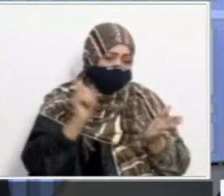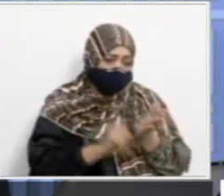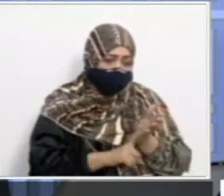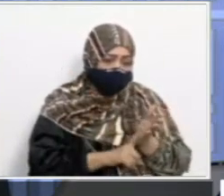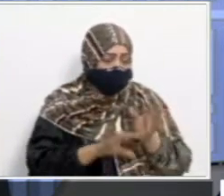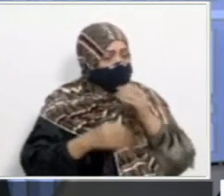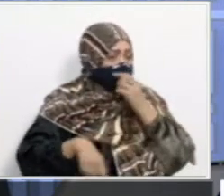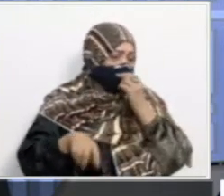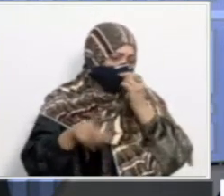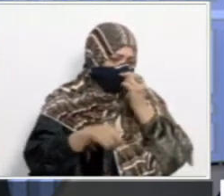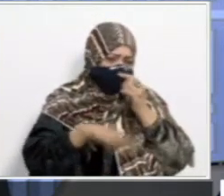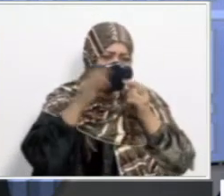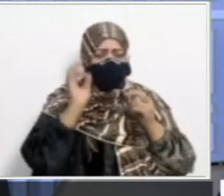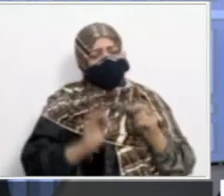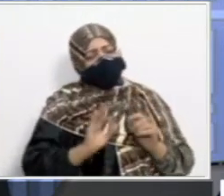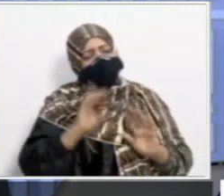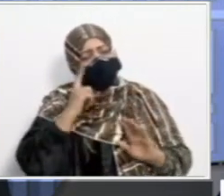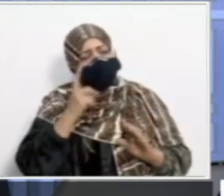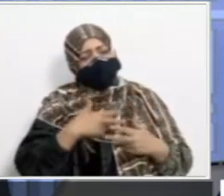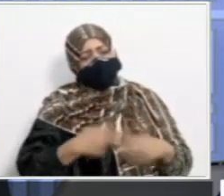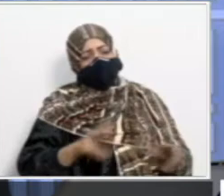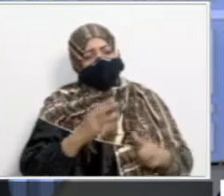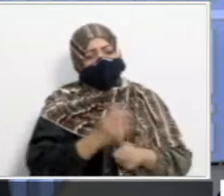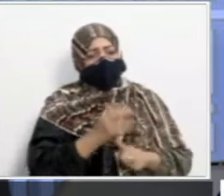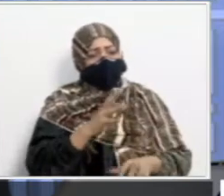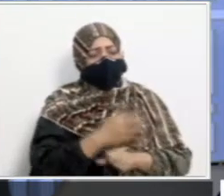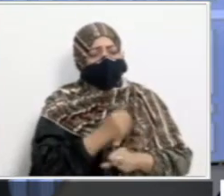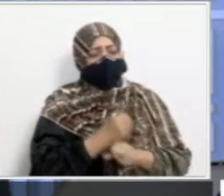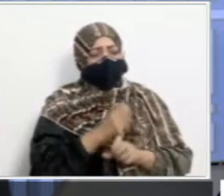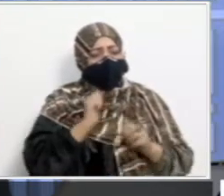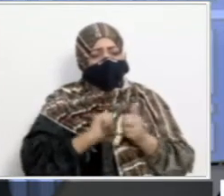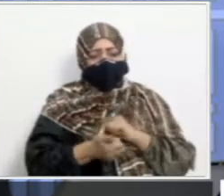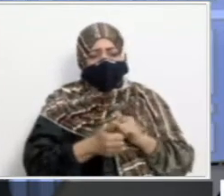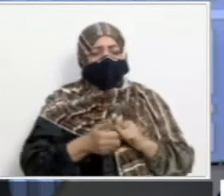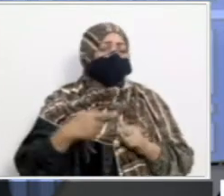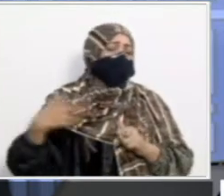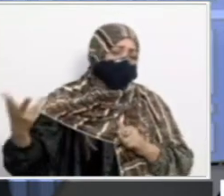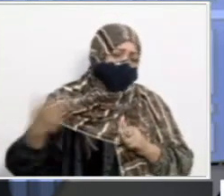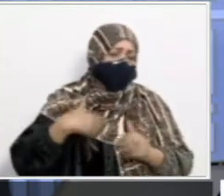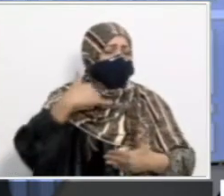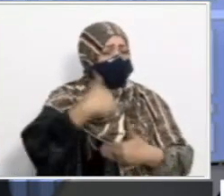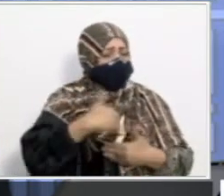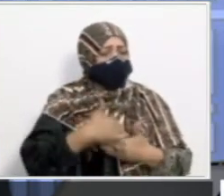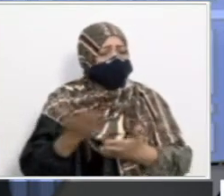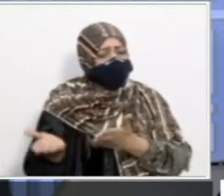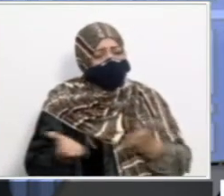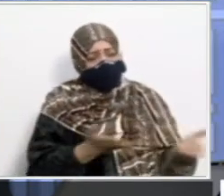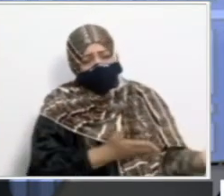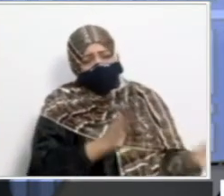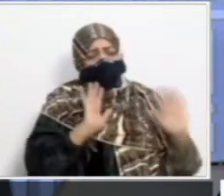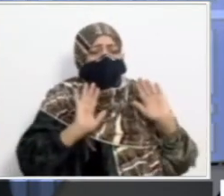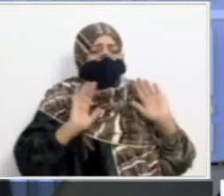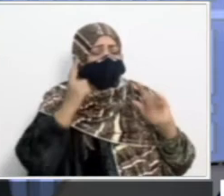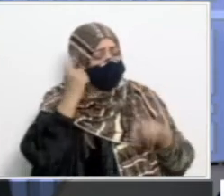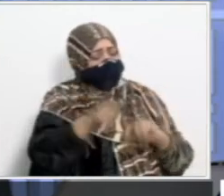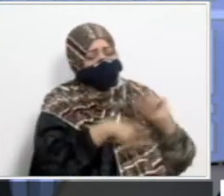جعلهم يطلبون الطلاق فمن حقهم والمحاكم أمامهم إما أن يعني يشوفوا طلاق الضرر أو هم يقولوا إحنا